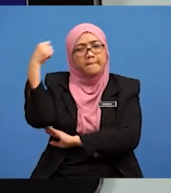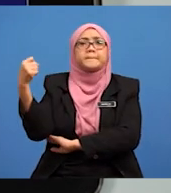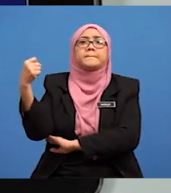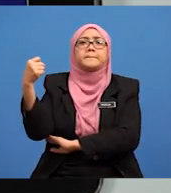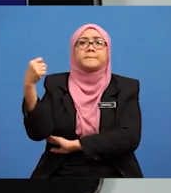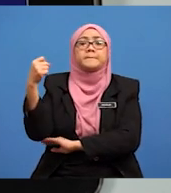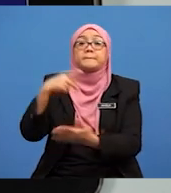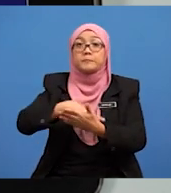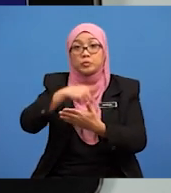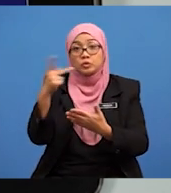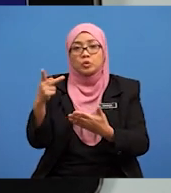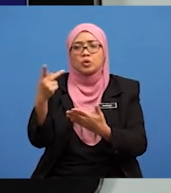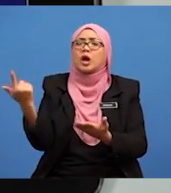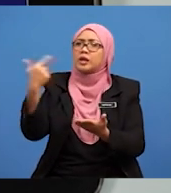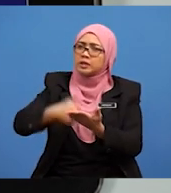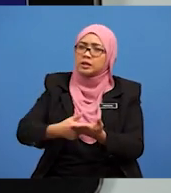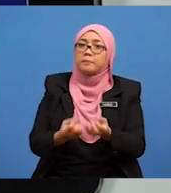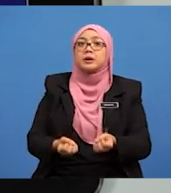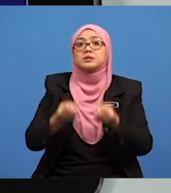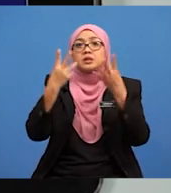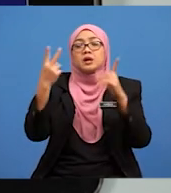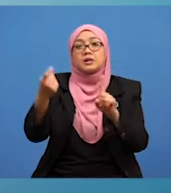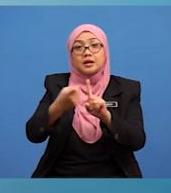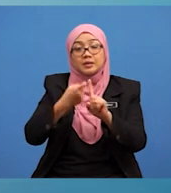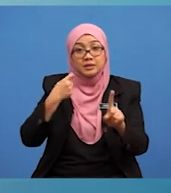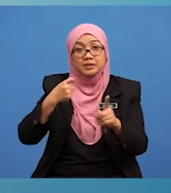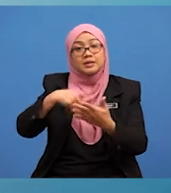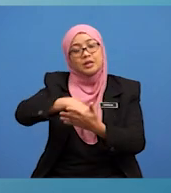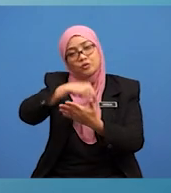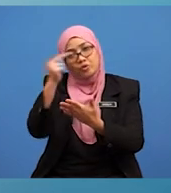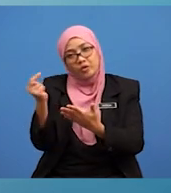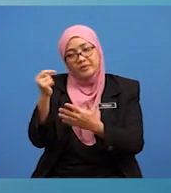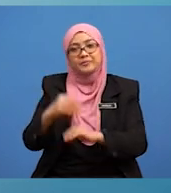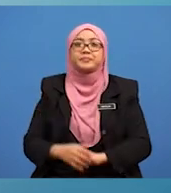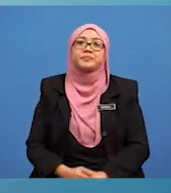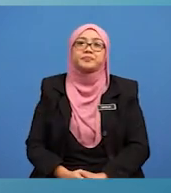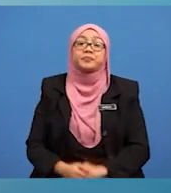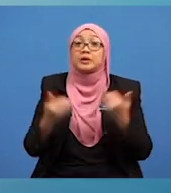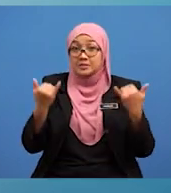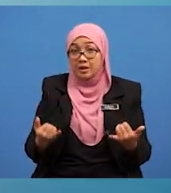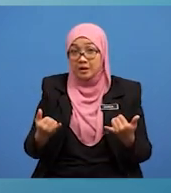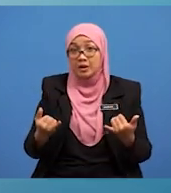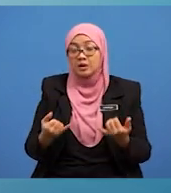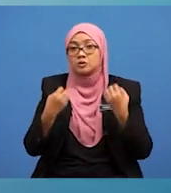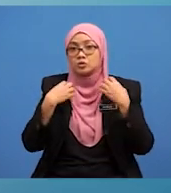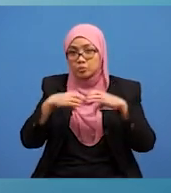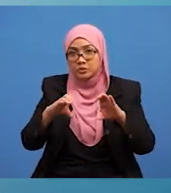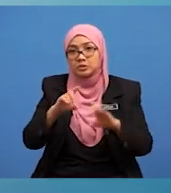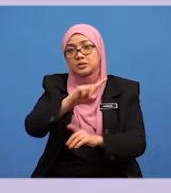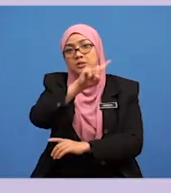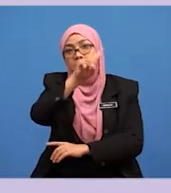proton lebih banyak dari elektron. Sekarang, mari kita cuba jawab soalan ini